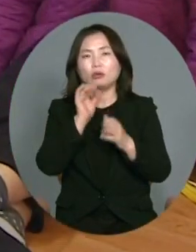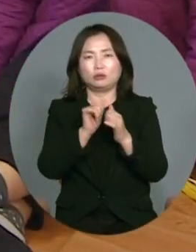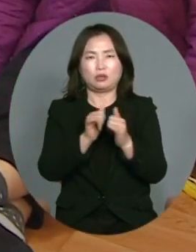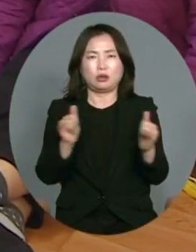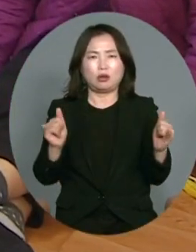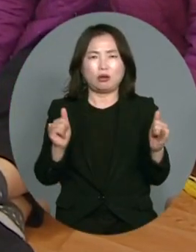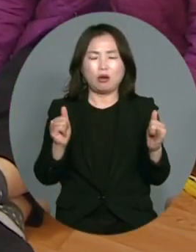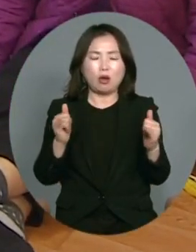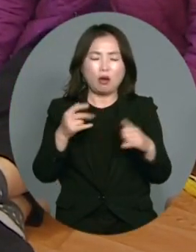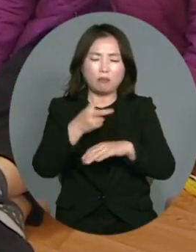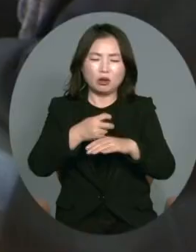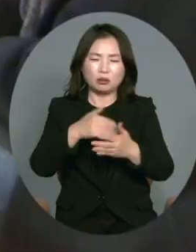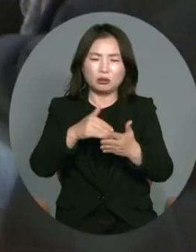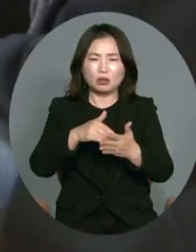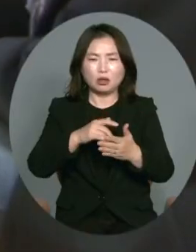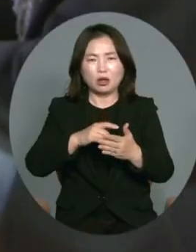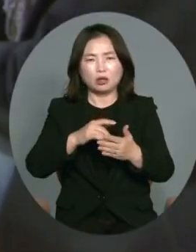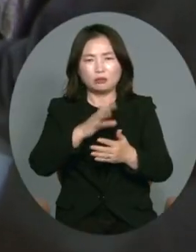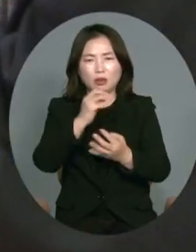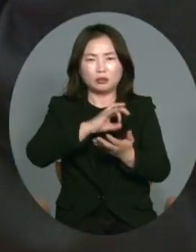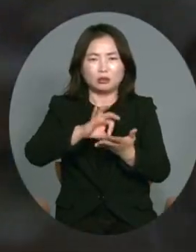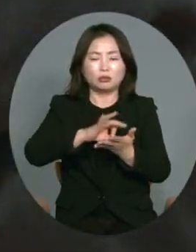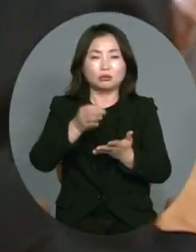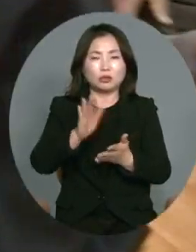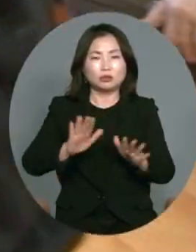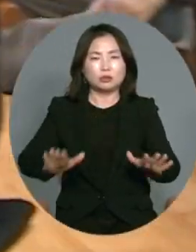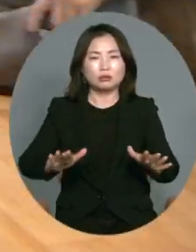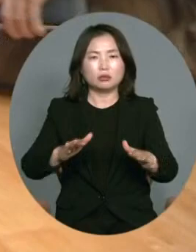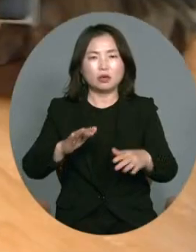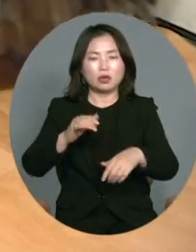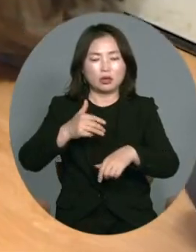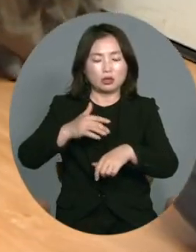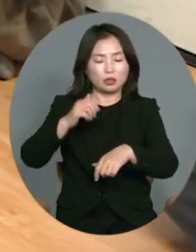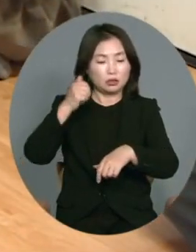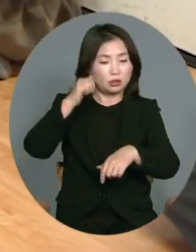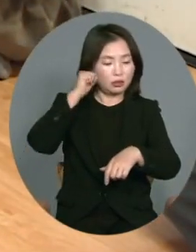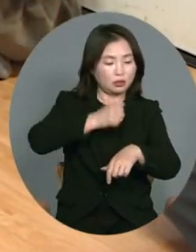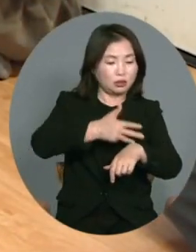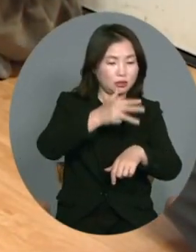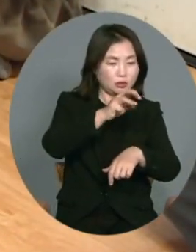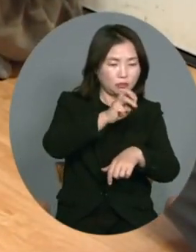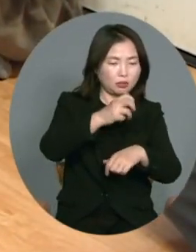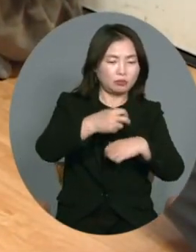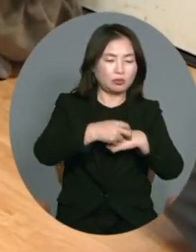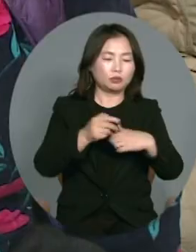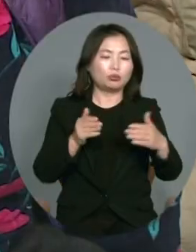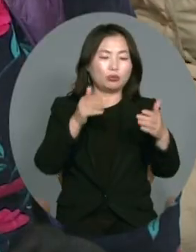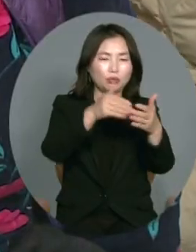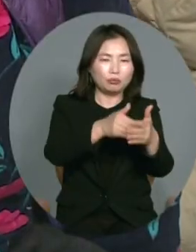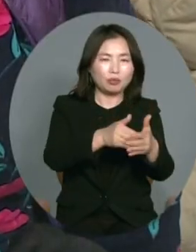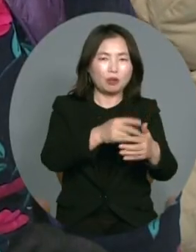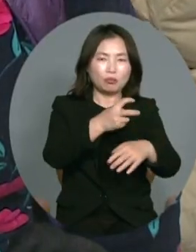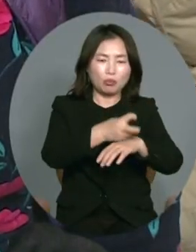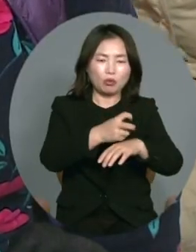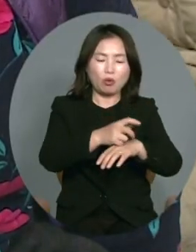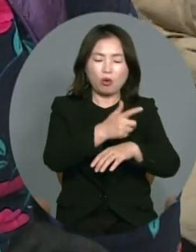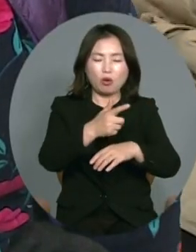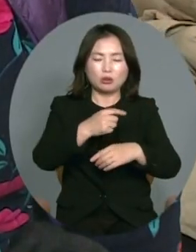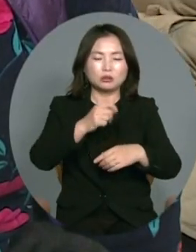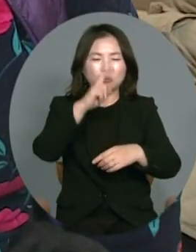어르신들이 버스 수요의 대부분이었는데 이제는 10시 30분 첫 차를 타고 시내에 도착하면 병원은